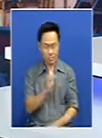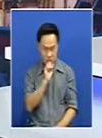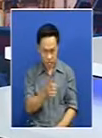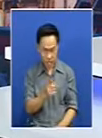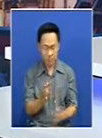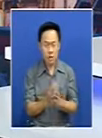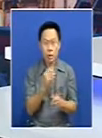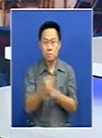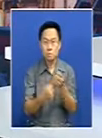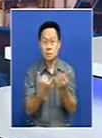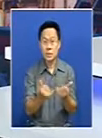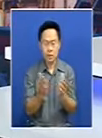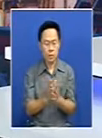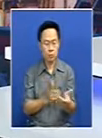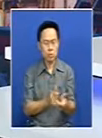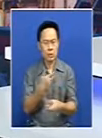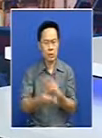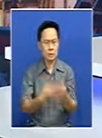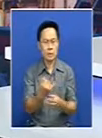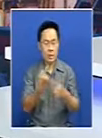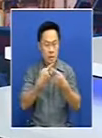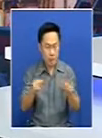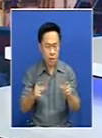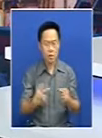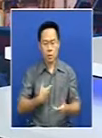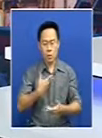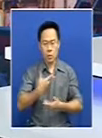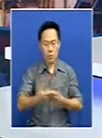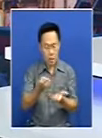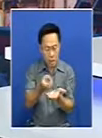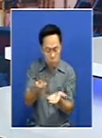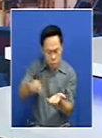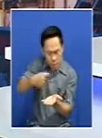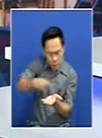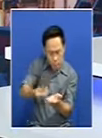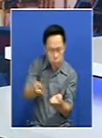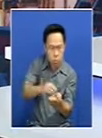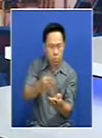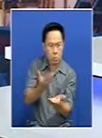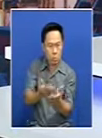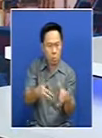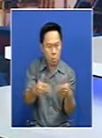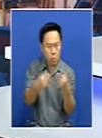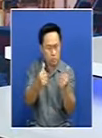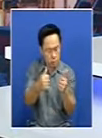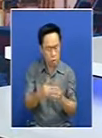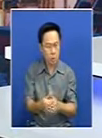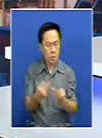ว่าคือปีนี้เนี่ยปืนฉีดน้ำขายไม่ดีแต่ว่าธุรกิจนึงเนี่ยคือขายข้าวไข่เจียวแม่ค้ารายได้กันเป็นหมื่นเลยนะ